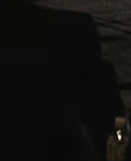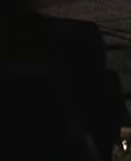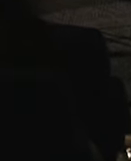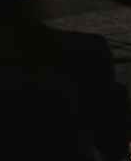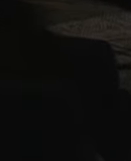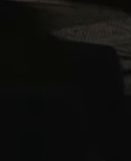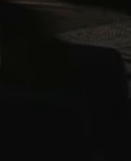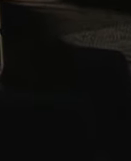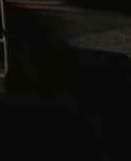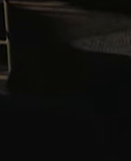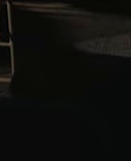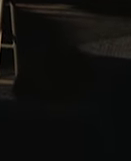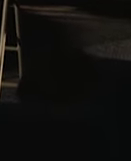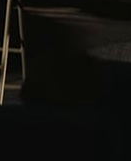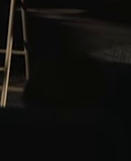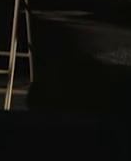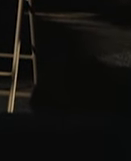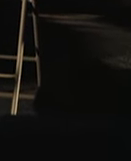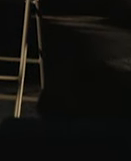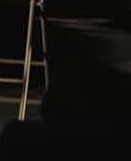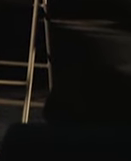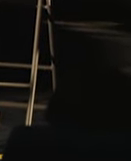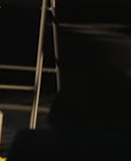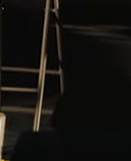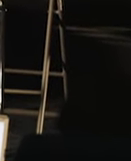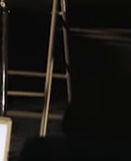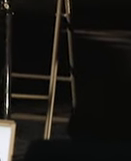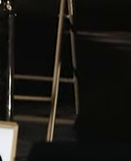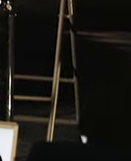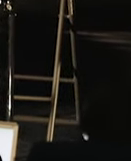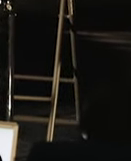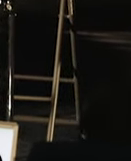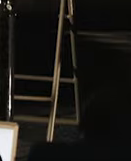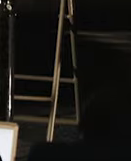よ壊れた壁に橋渡し